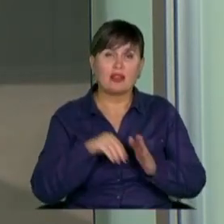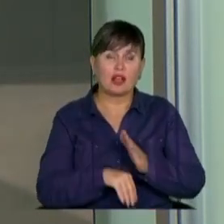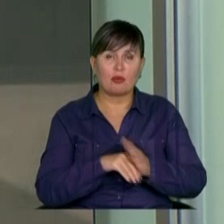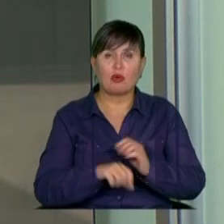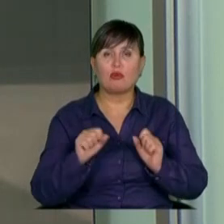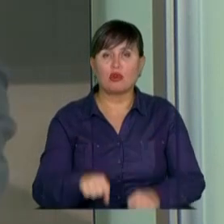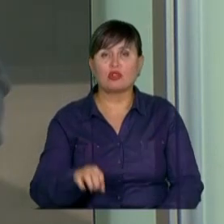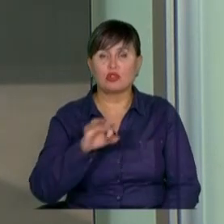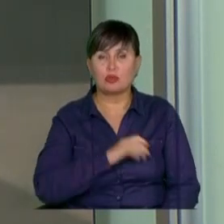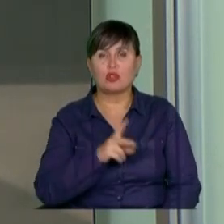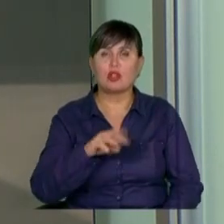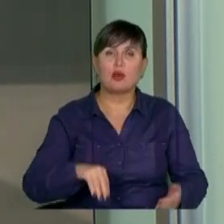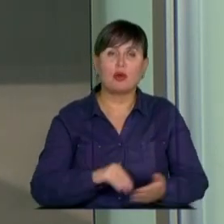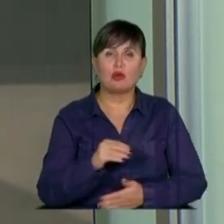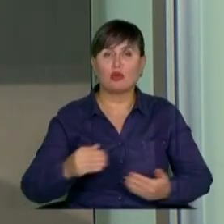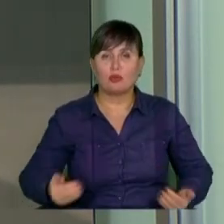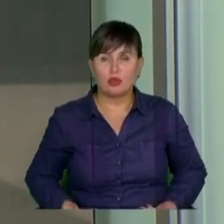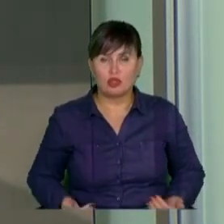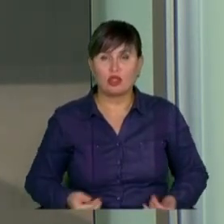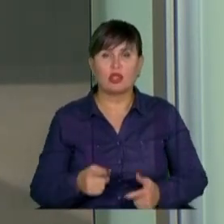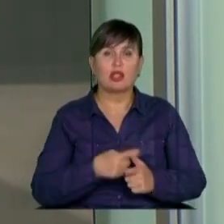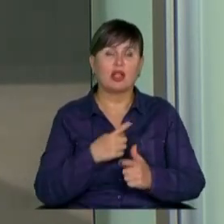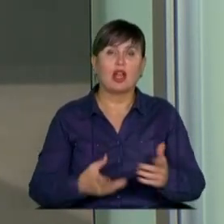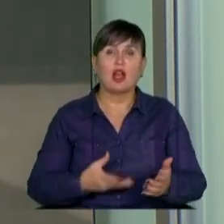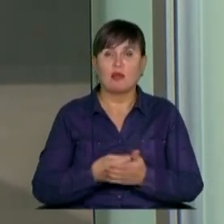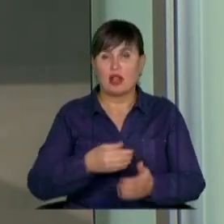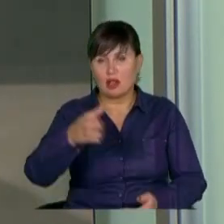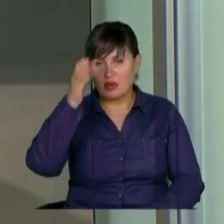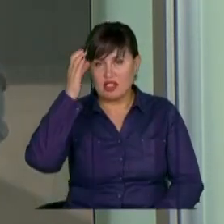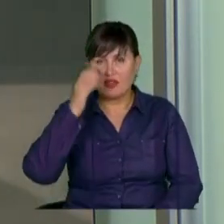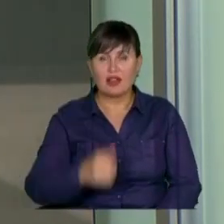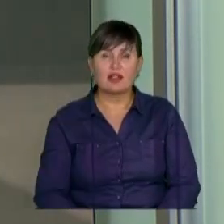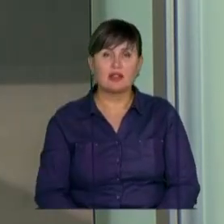будет использовать для покупки жилья или оплаты образования.